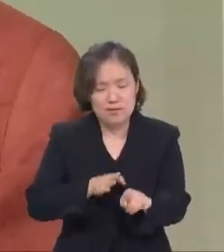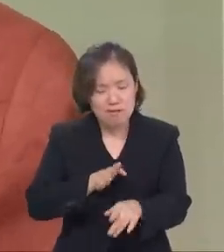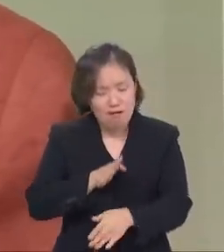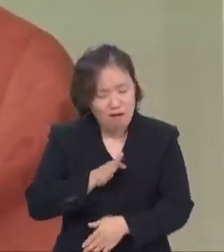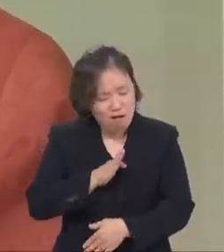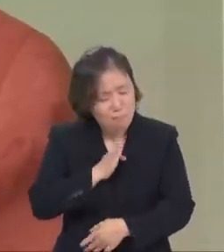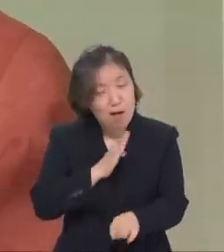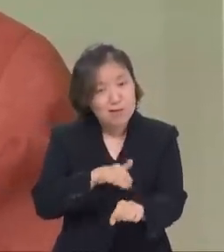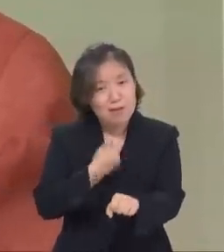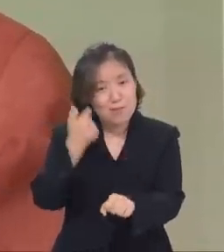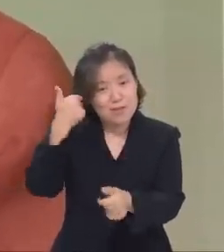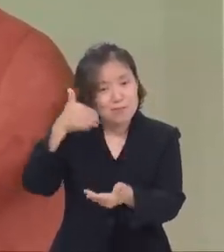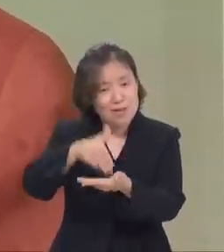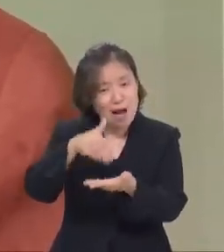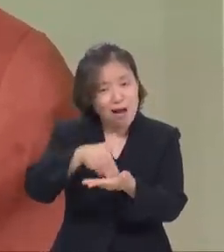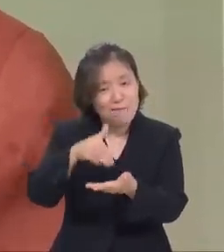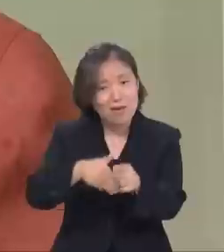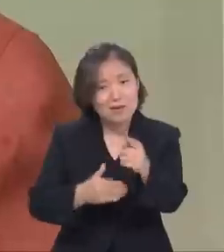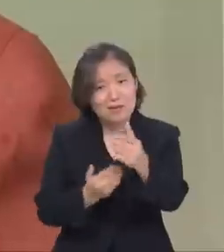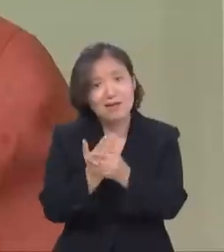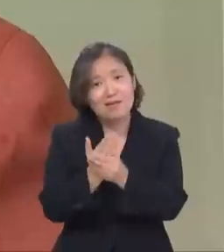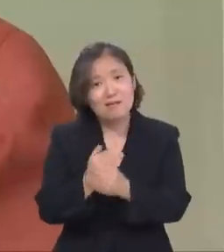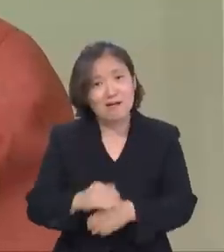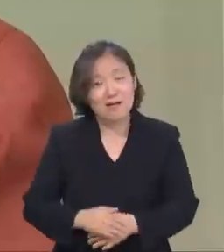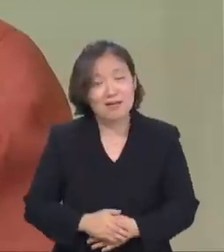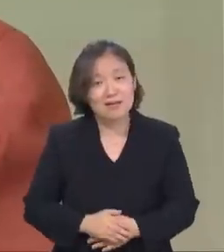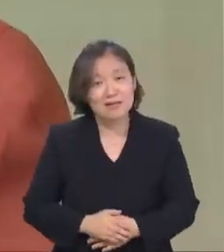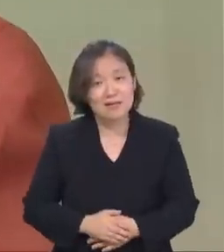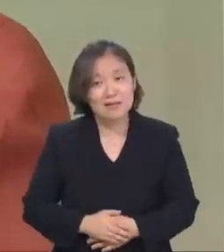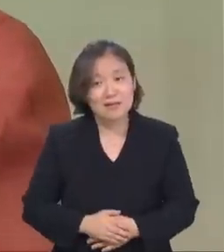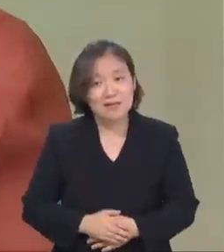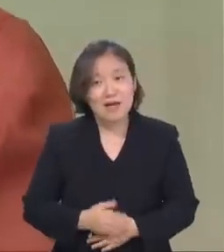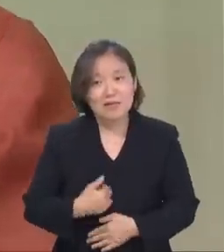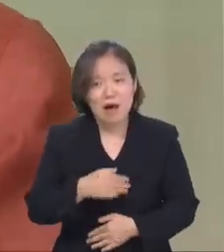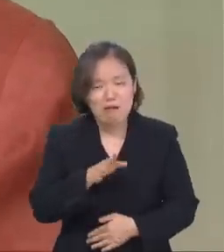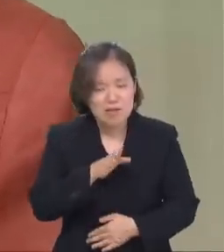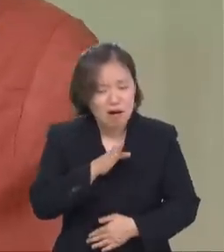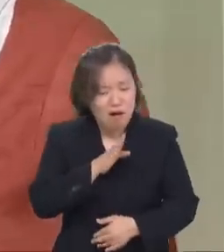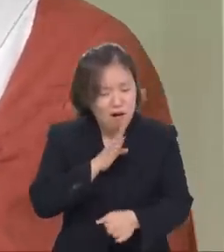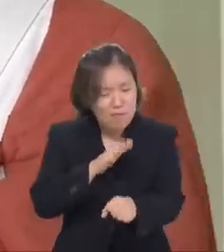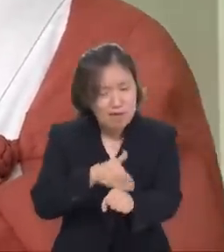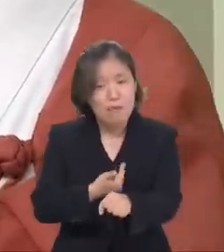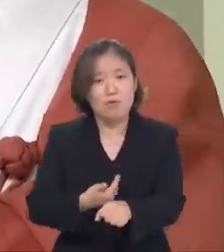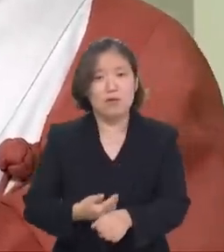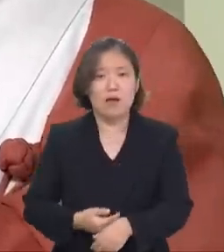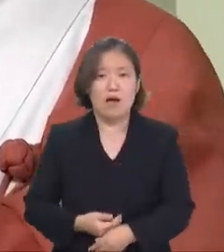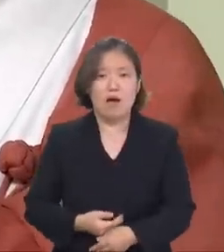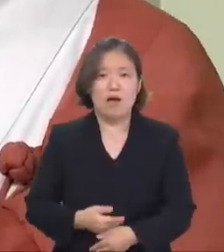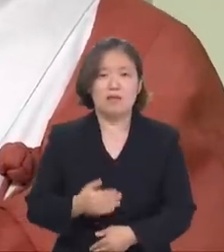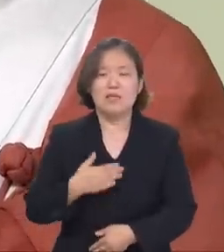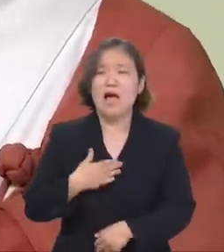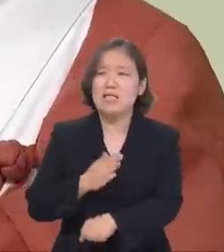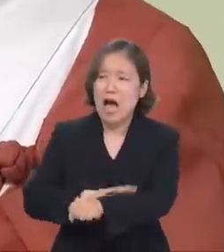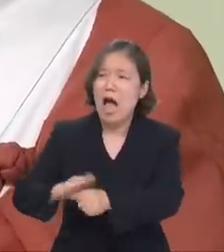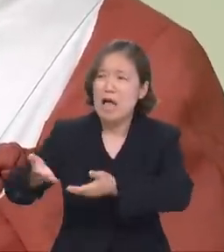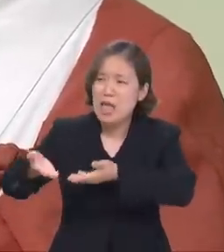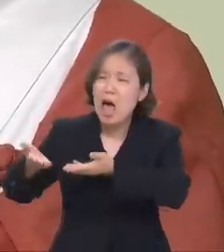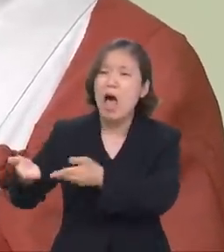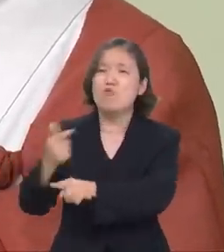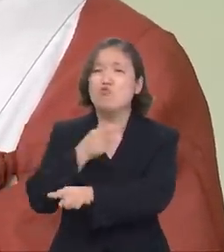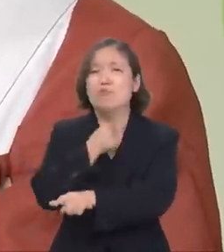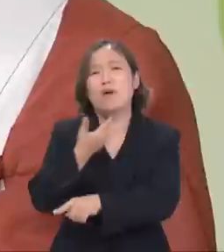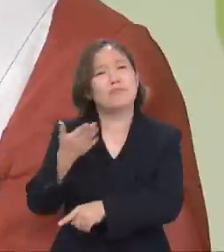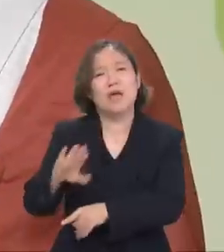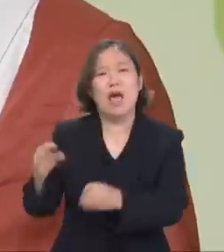정말 잘못했습니다 정말 잘못했습니다 정말 나는 잘한다고 생각했는데 그게